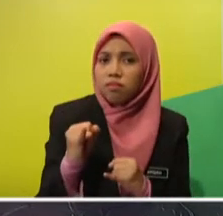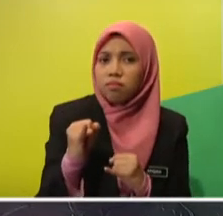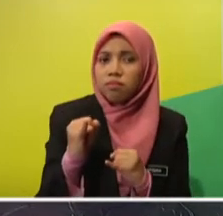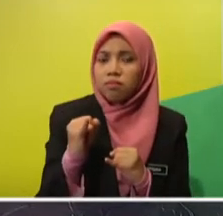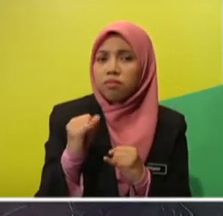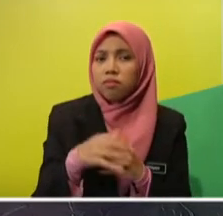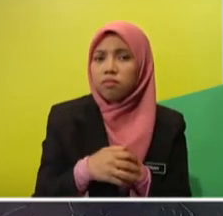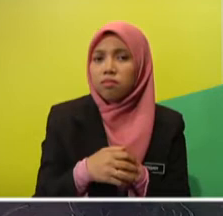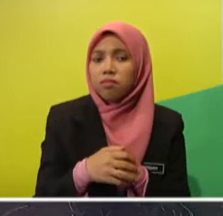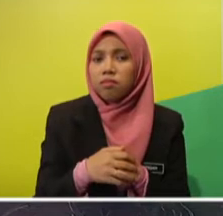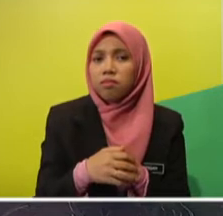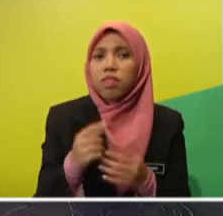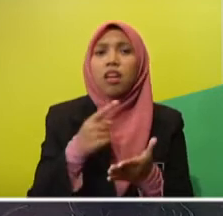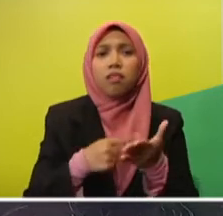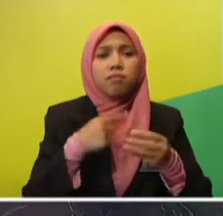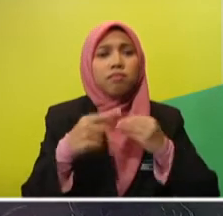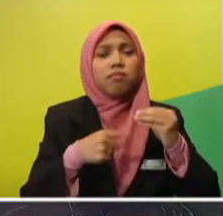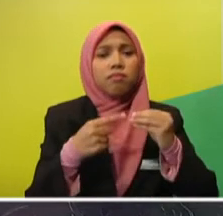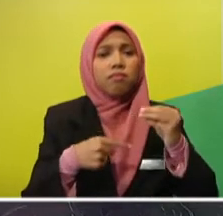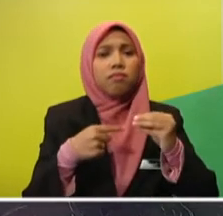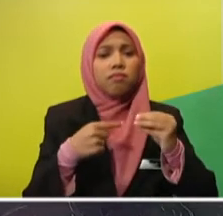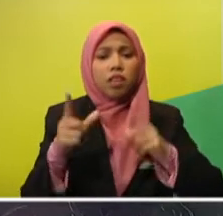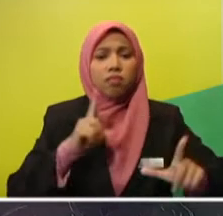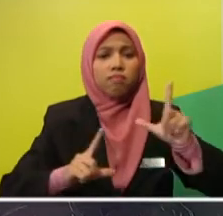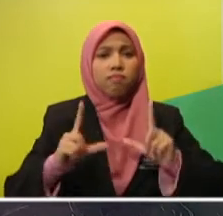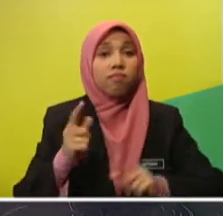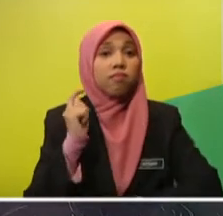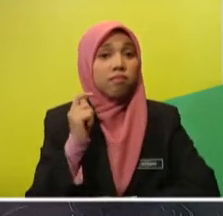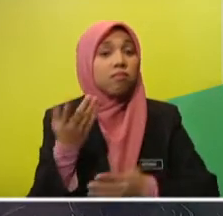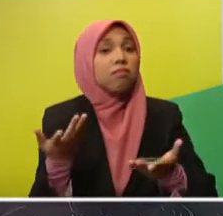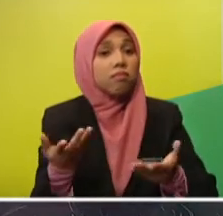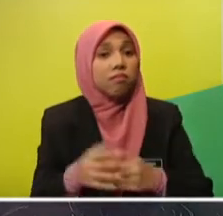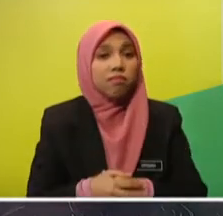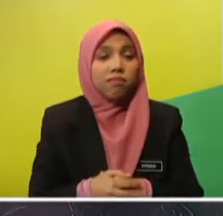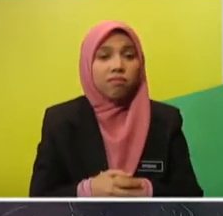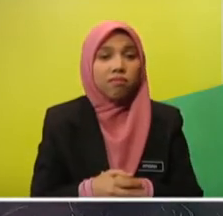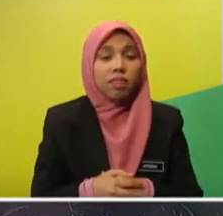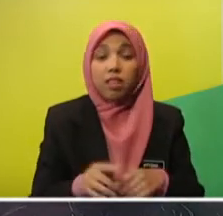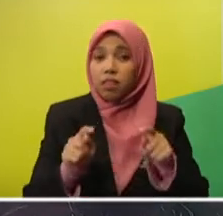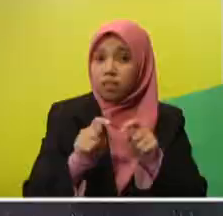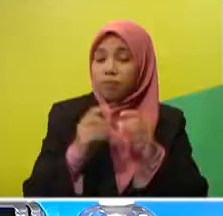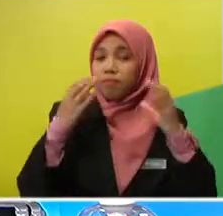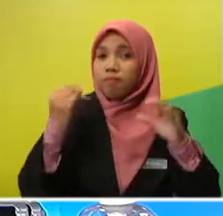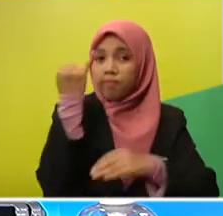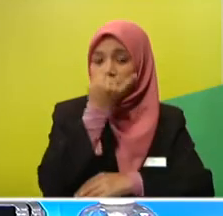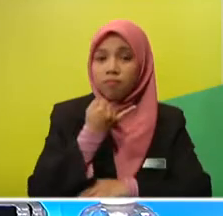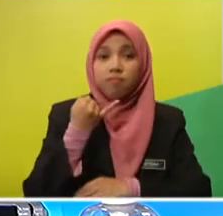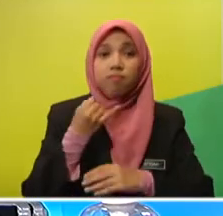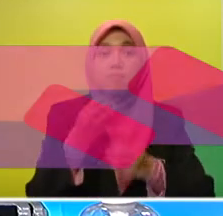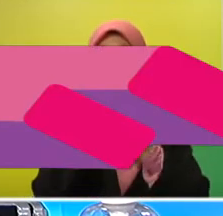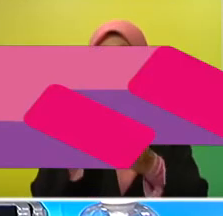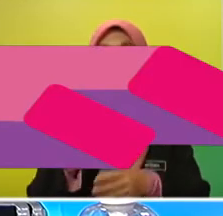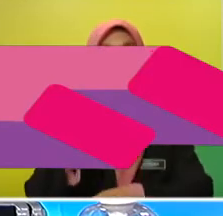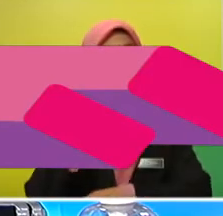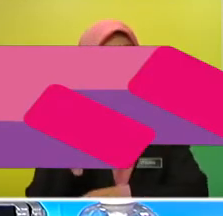kaitan gimmick sebentar tadi. Cikgu Nadia mungkin boleh bantu? Boleh Kak Rina. Okey, seperti yang cikgu Aini cakap tadi, kita akan belajar topik